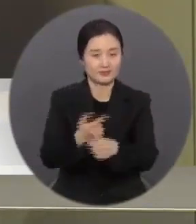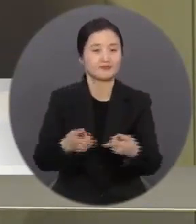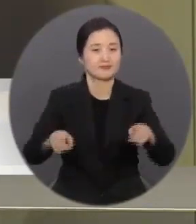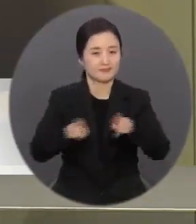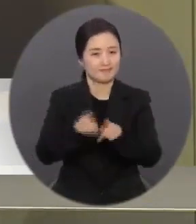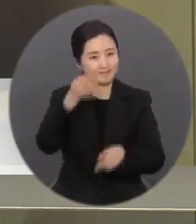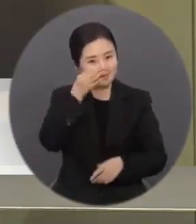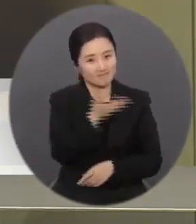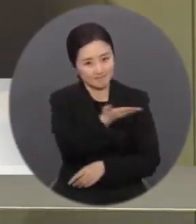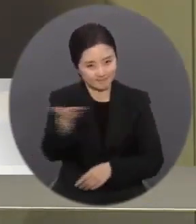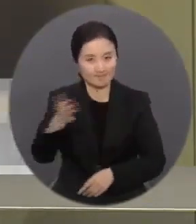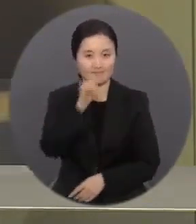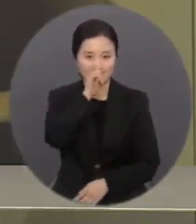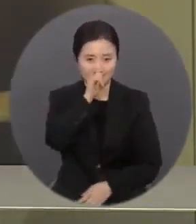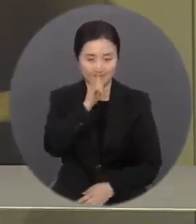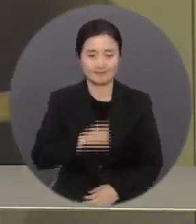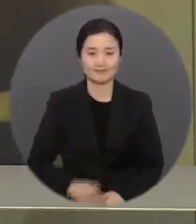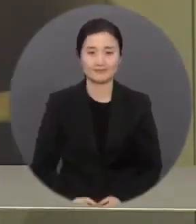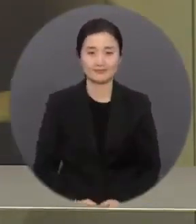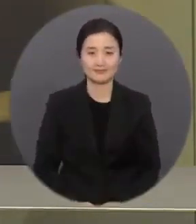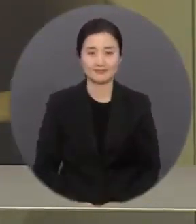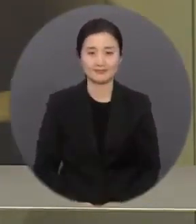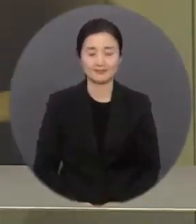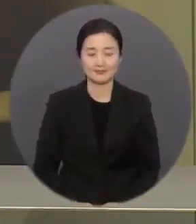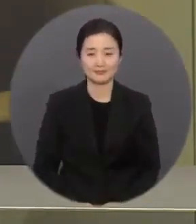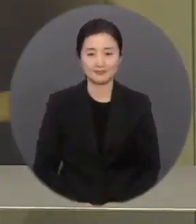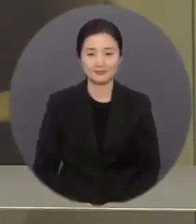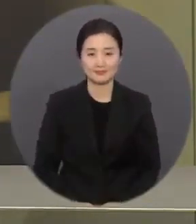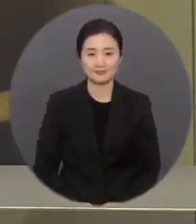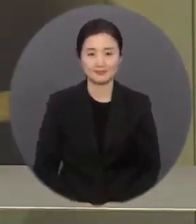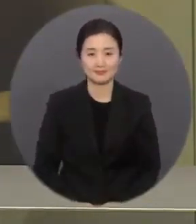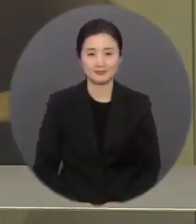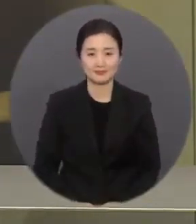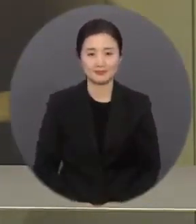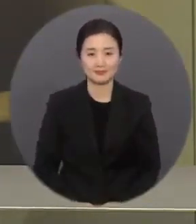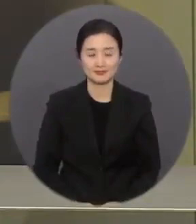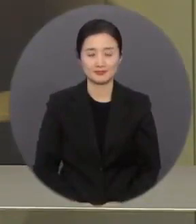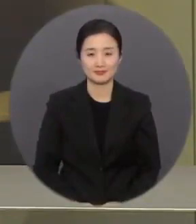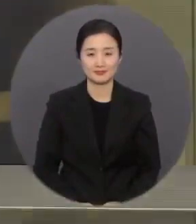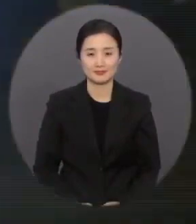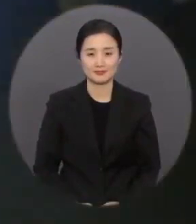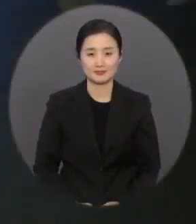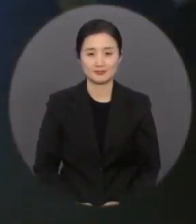도심 곳곳에서 펼쳐집니다. 조현성 기자가 전해드립니다.